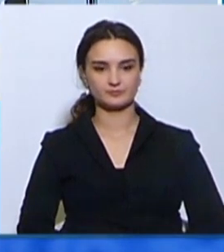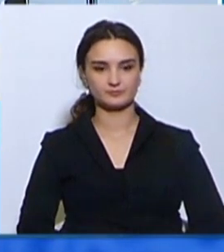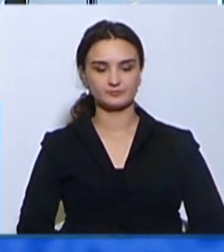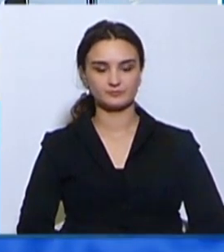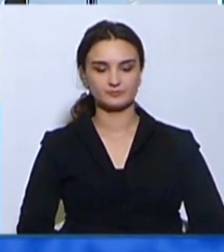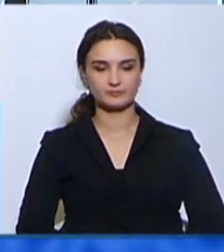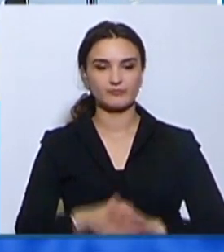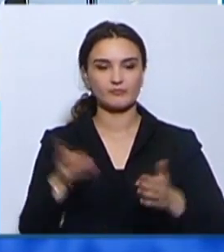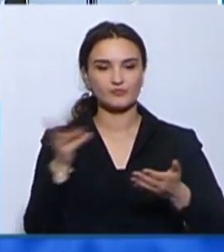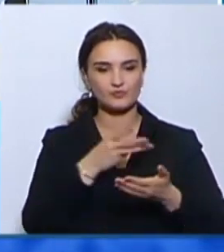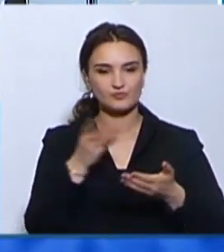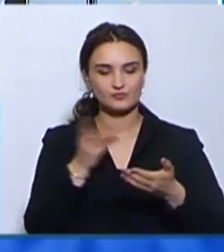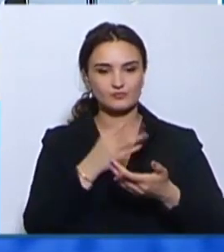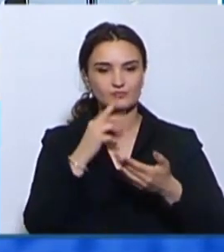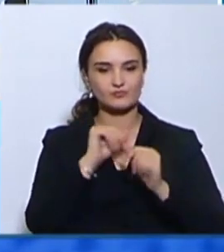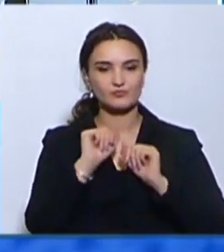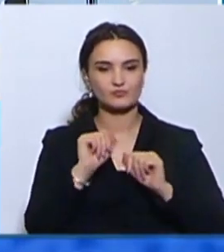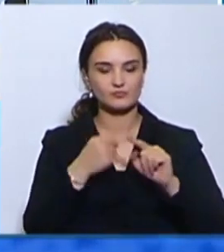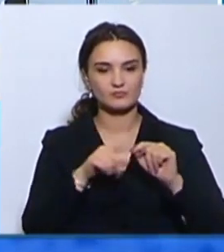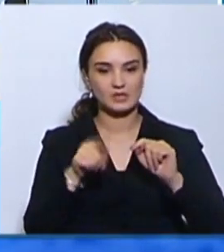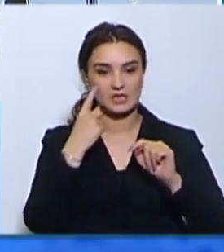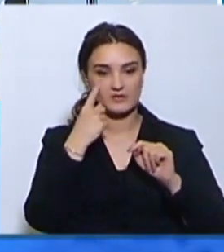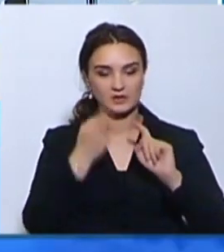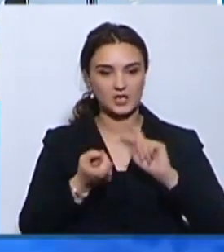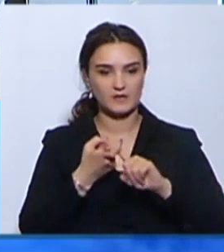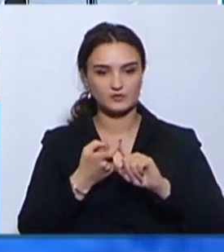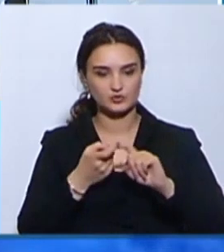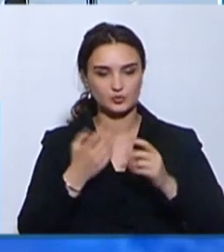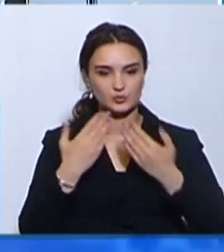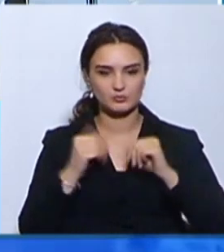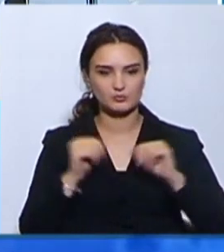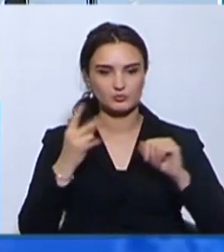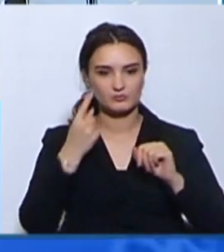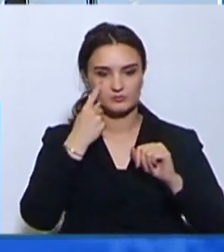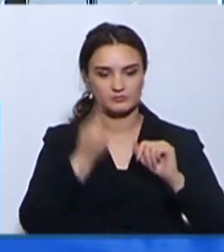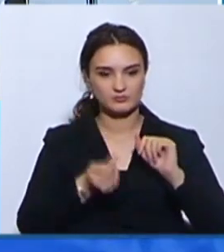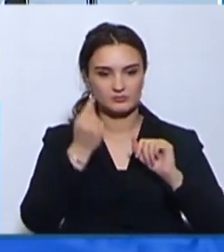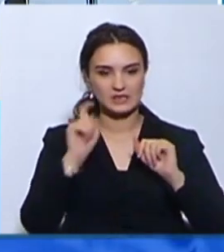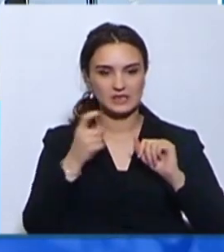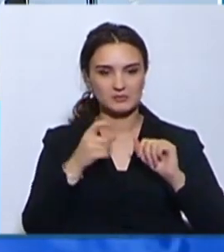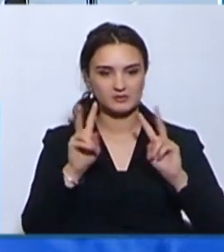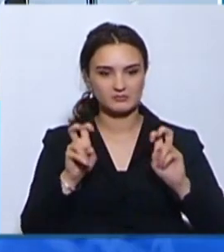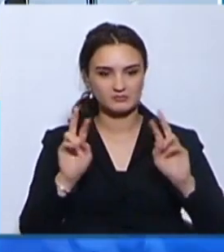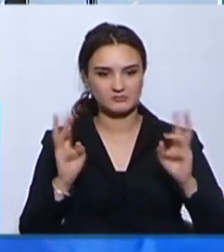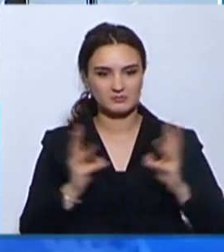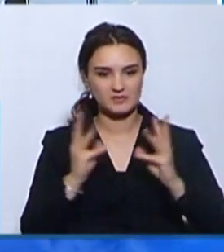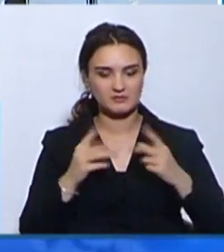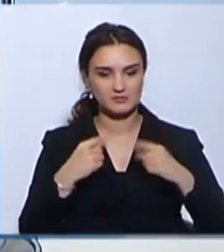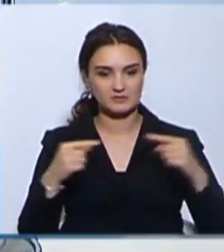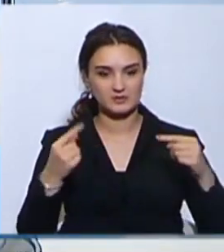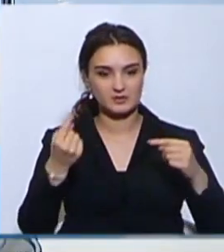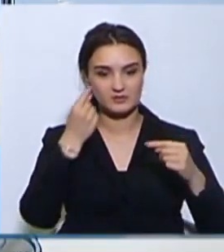სადეზინფექციო საშუალებების თვალთან ურთიერთობა არ არის მიზანშეწონილი, იმიტომ რომ იწვევს გაღიზიანებას და ქიმიურ დამწრობას სხვადასხვა